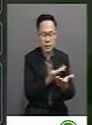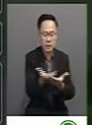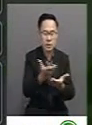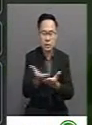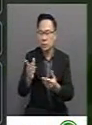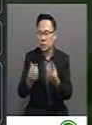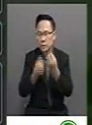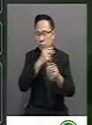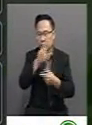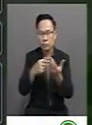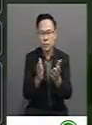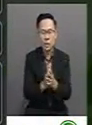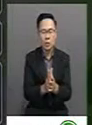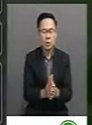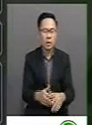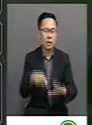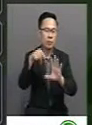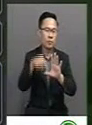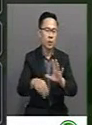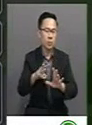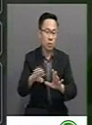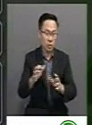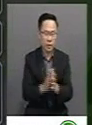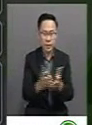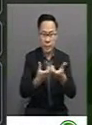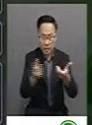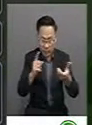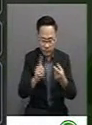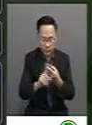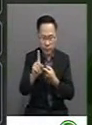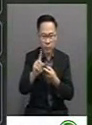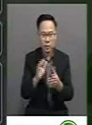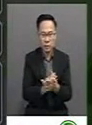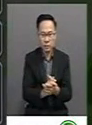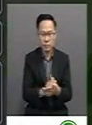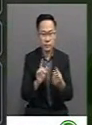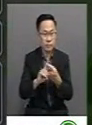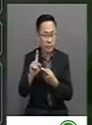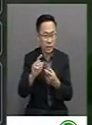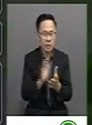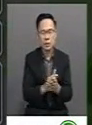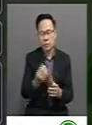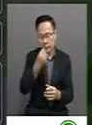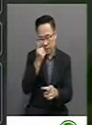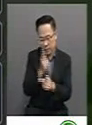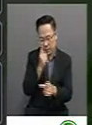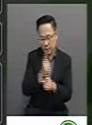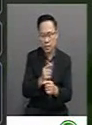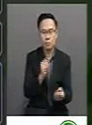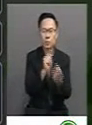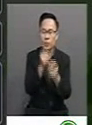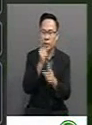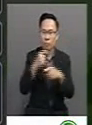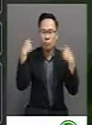5,600 บาทค่ะมีอะไรบ้างในจำนวนเม็ดเงินนี้นะคะเราไปดูกันหน่อยค่ะช่วงเทศกาลสงกรานต์แน่นอนค่ะการสังสรรค์พบปะกินอาห